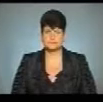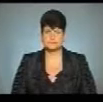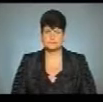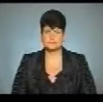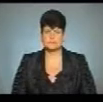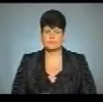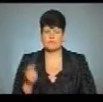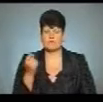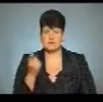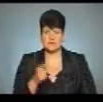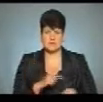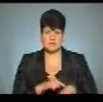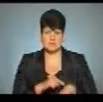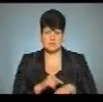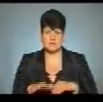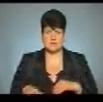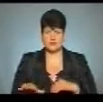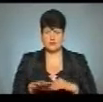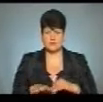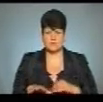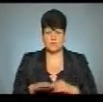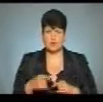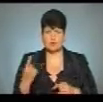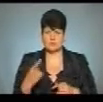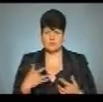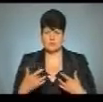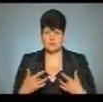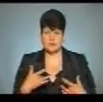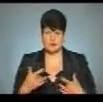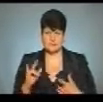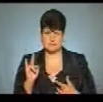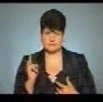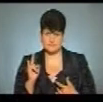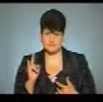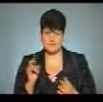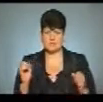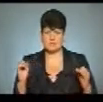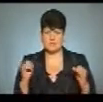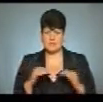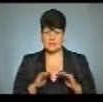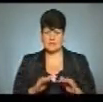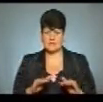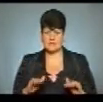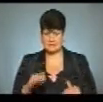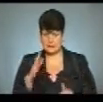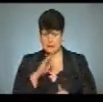Об 11-й годині на подвір'ї Академічного обласного театру «Актора і ляльки» збираються діти та